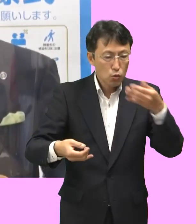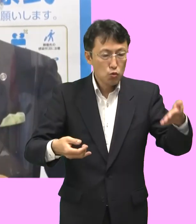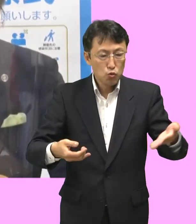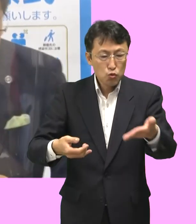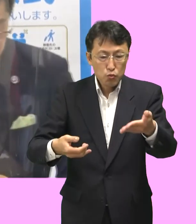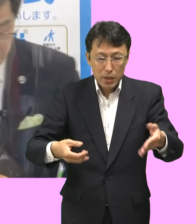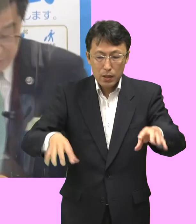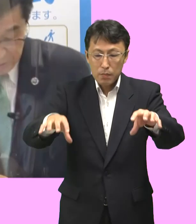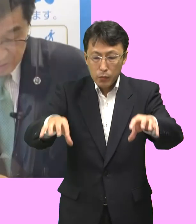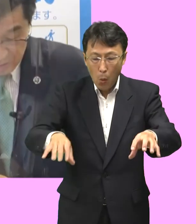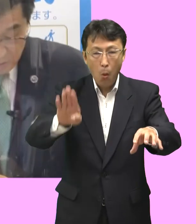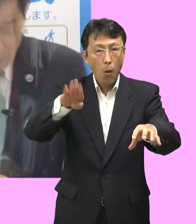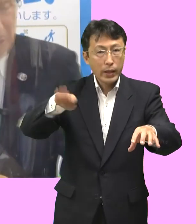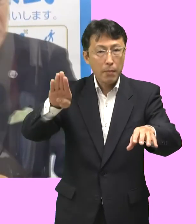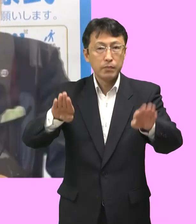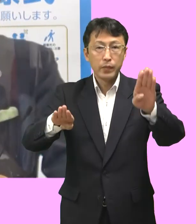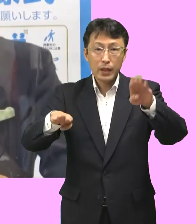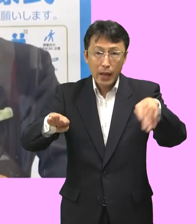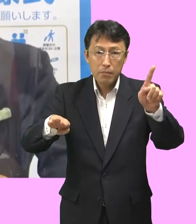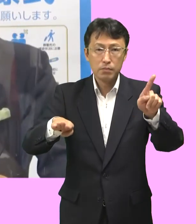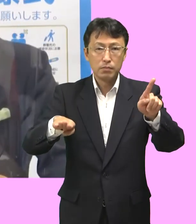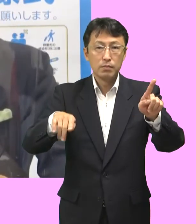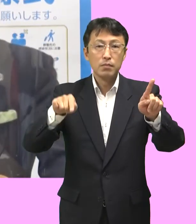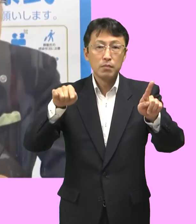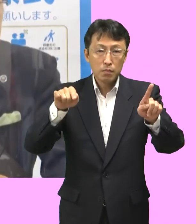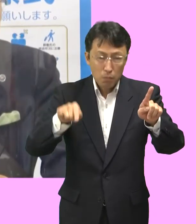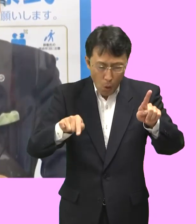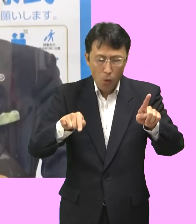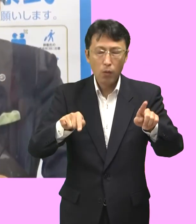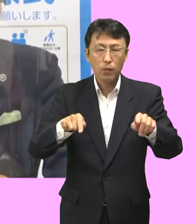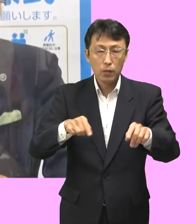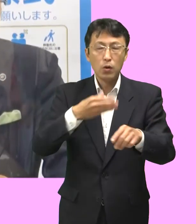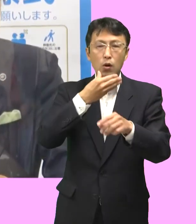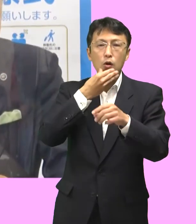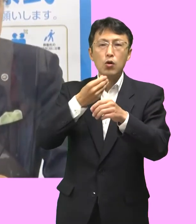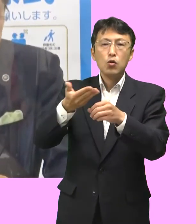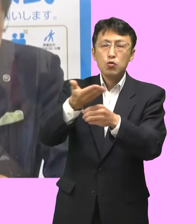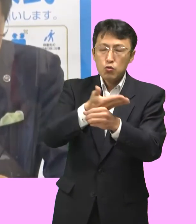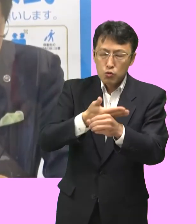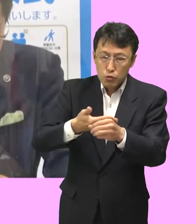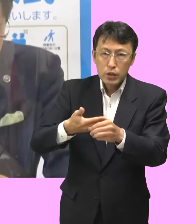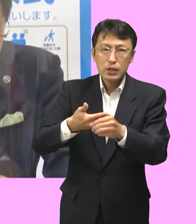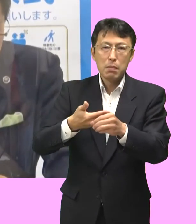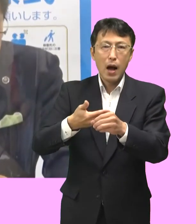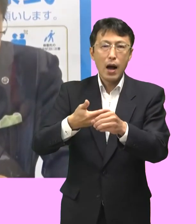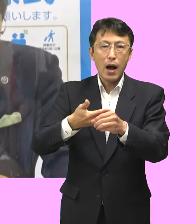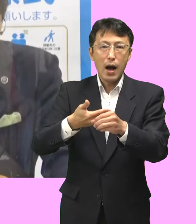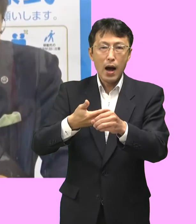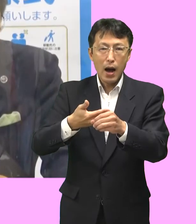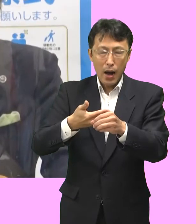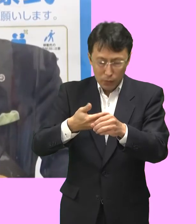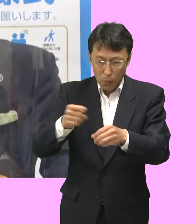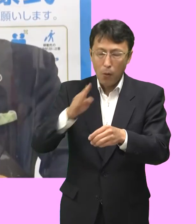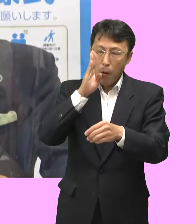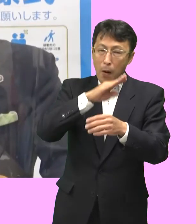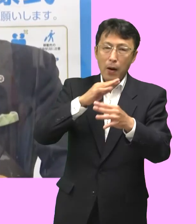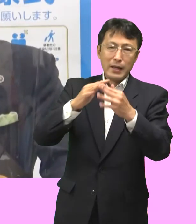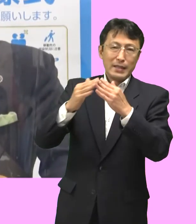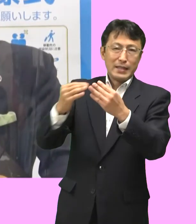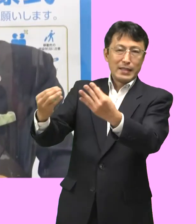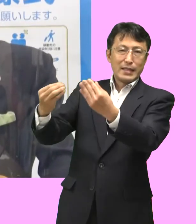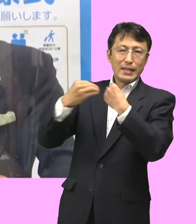かかる風評被害というのは他より重くのしかかるんだと思うんですよね。で、まあ、その点ではぜ